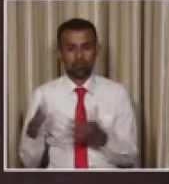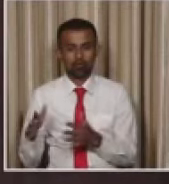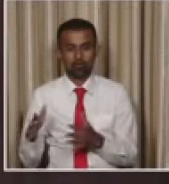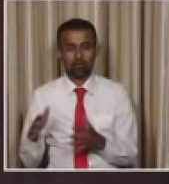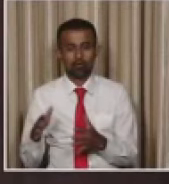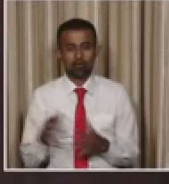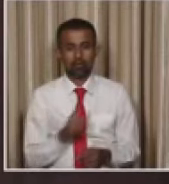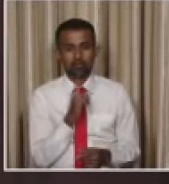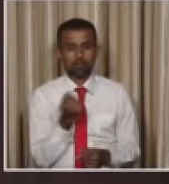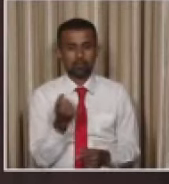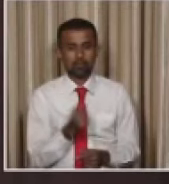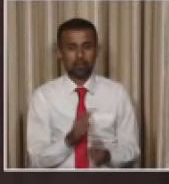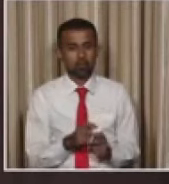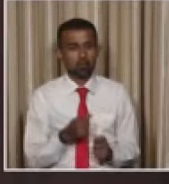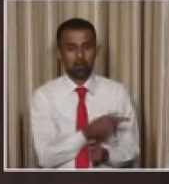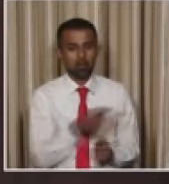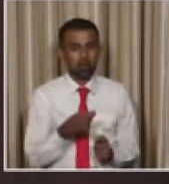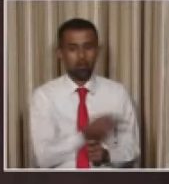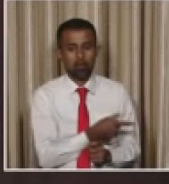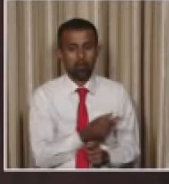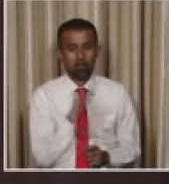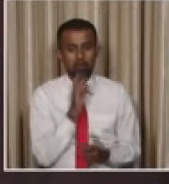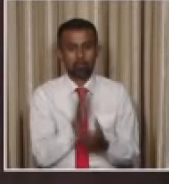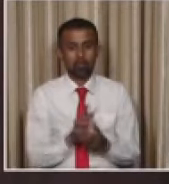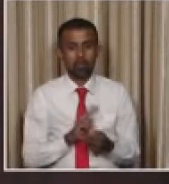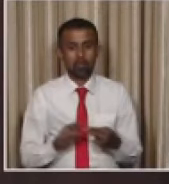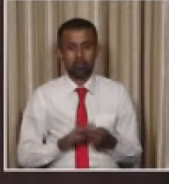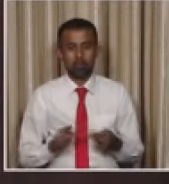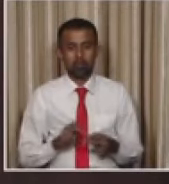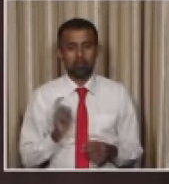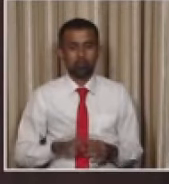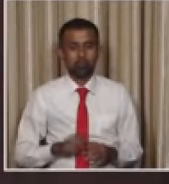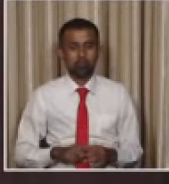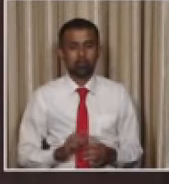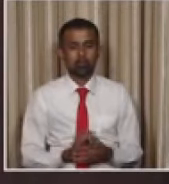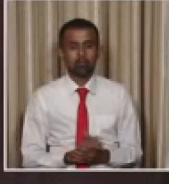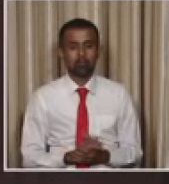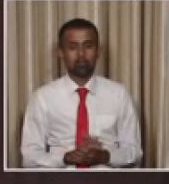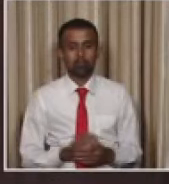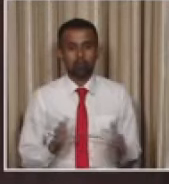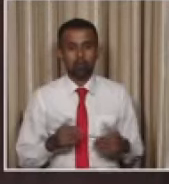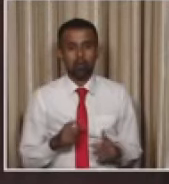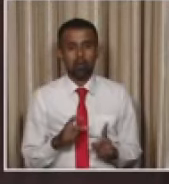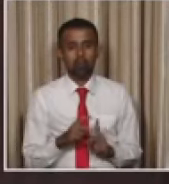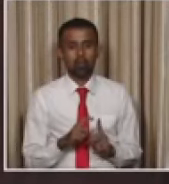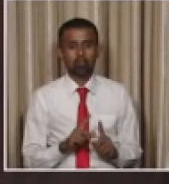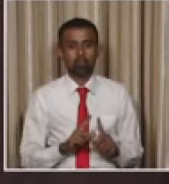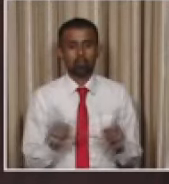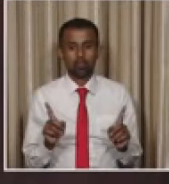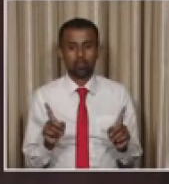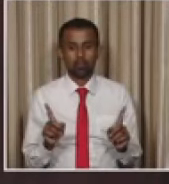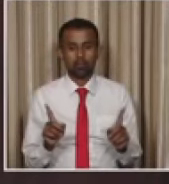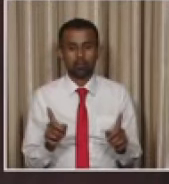make Kiaki Aran, Gana Givanang, Naduparande Panatamega, Prasnakir. In Tawad Dola the Hack, then